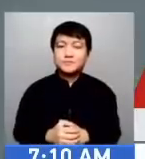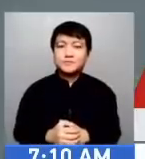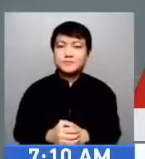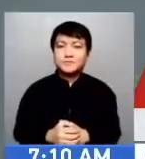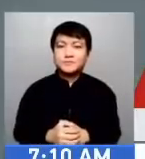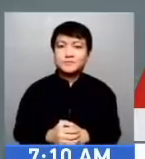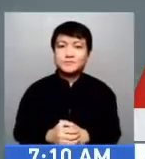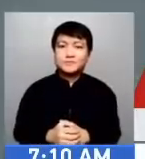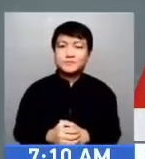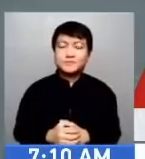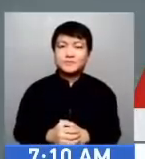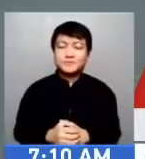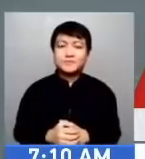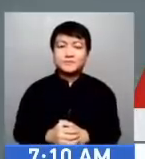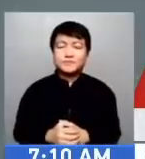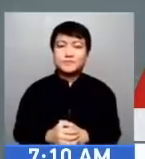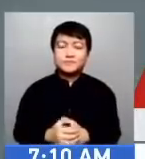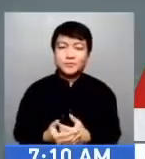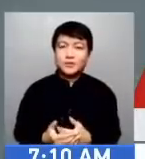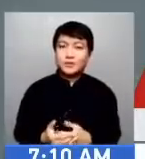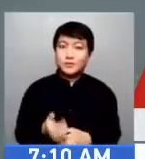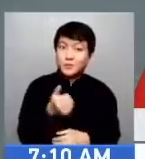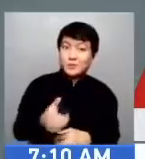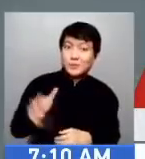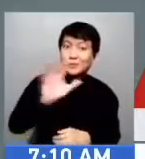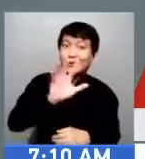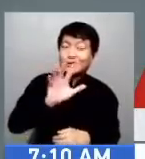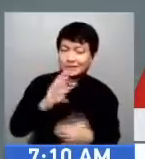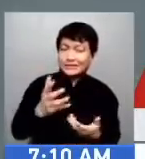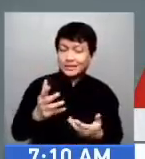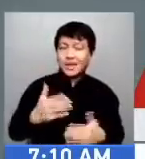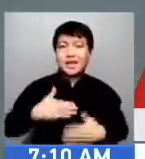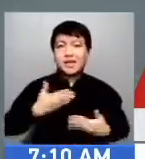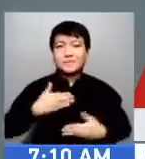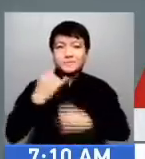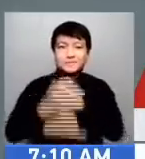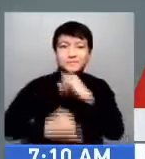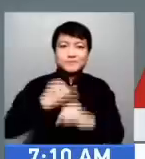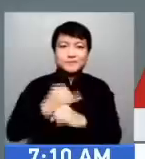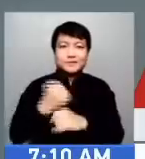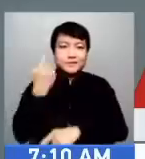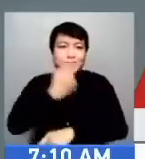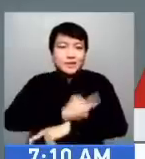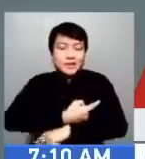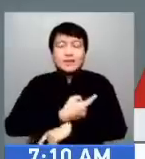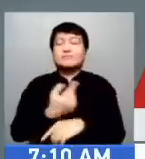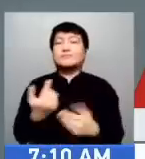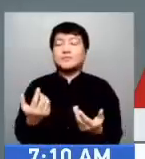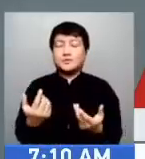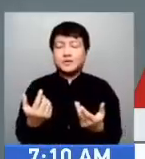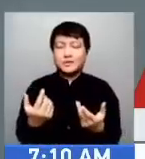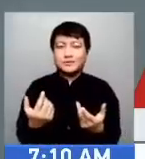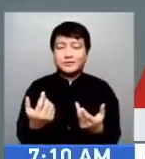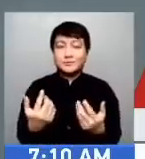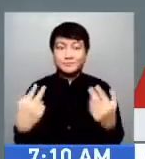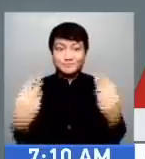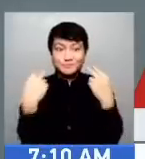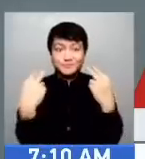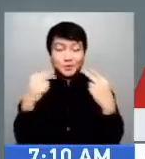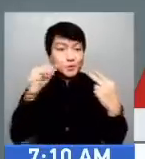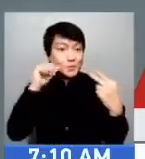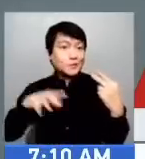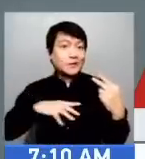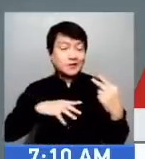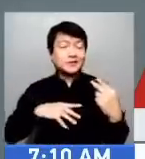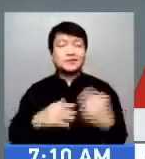Good morning, Mariz. Happy International Women's Day sa iyo at sa lahat ng mga babaeng nanonood sa atin ngayong umaga. Nagsimula na yung programa dito